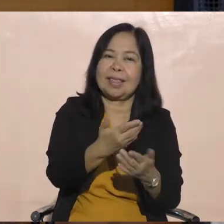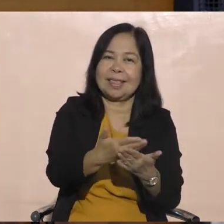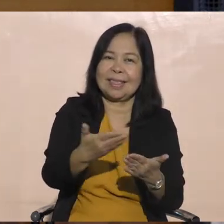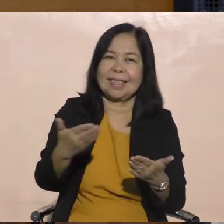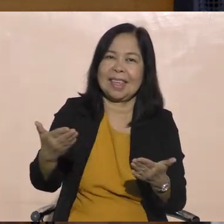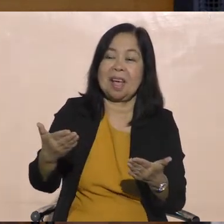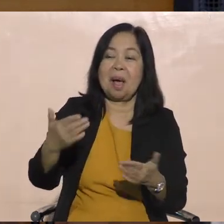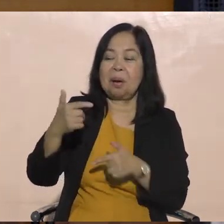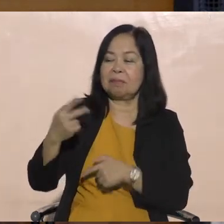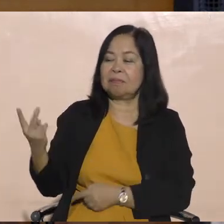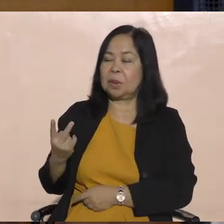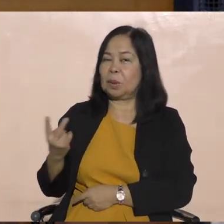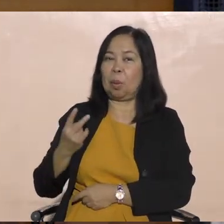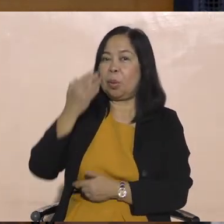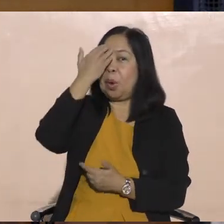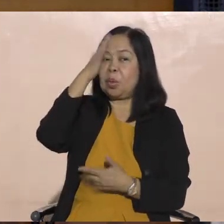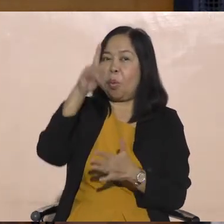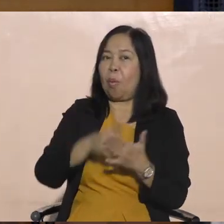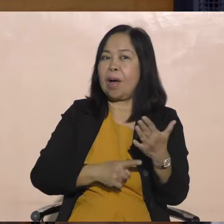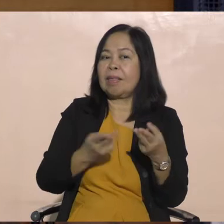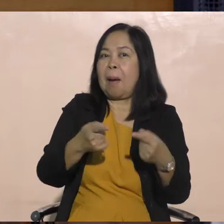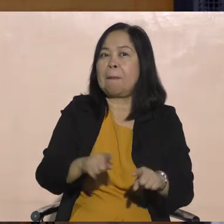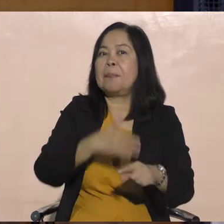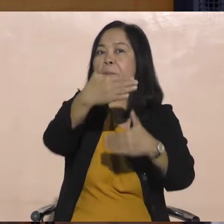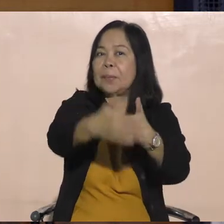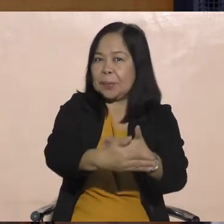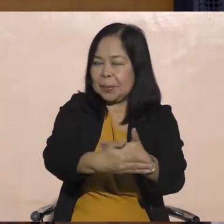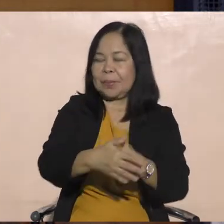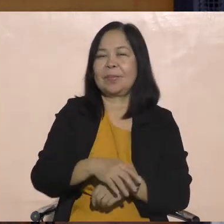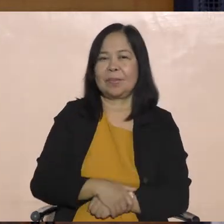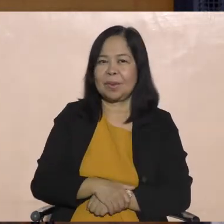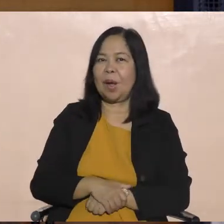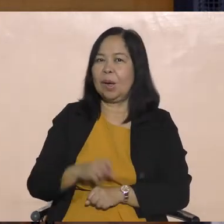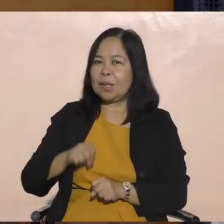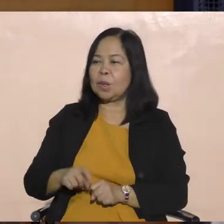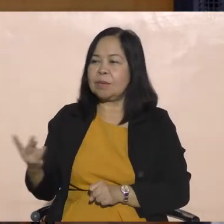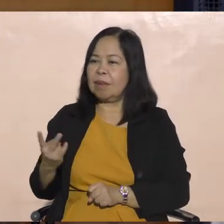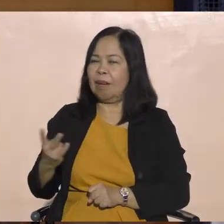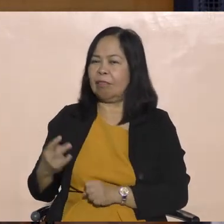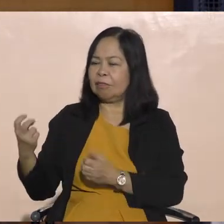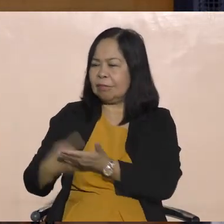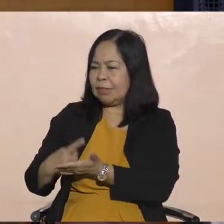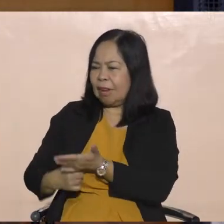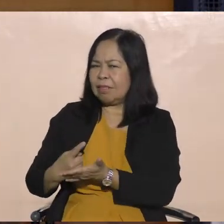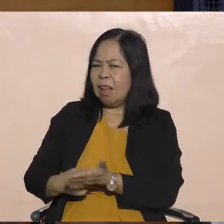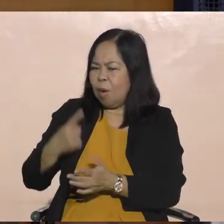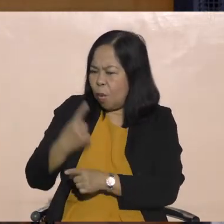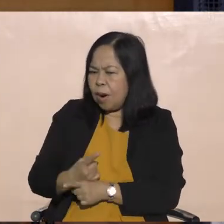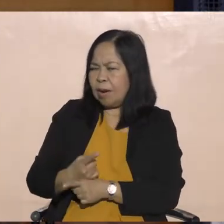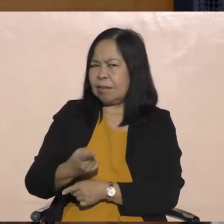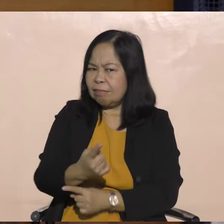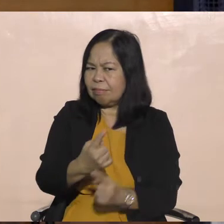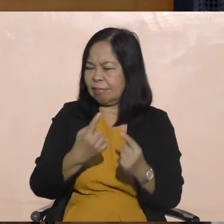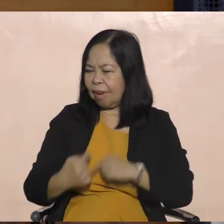Tungod kay kita nga tao, mga kaigsunan, aduna tayo mga ginahuna-huna nga maunta ni angayan or basig ingon ani ang buhaton